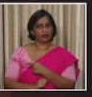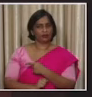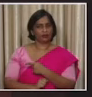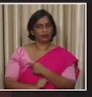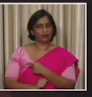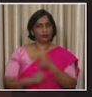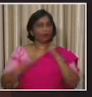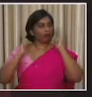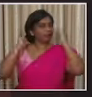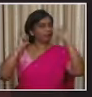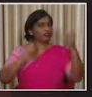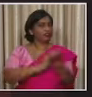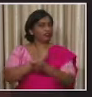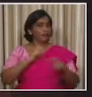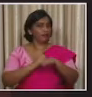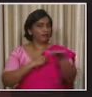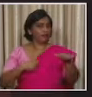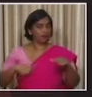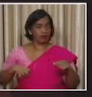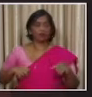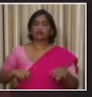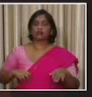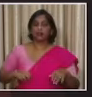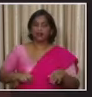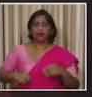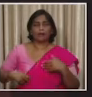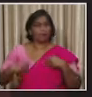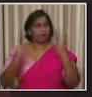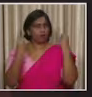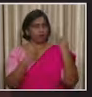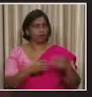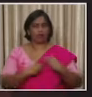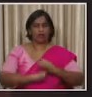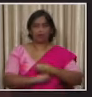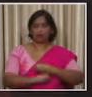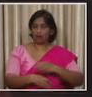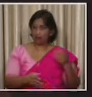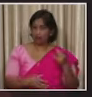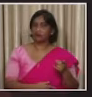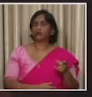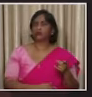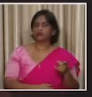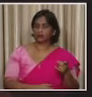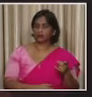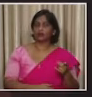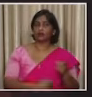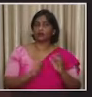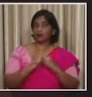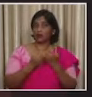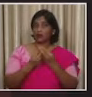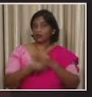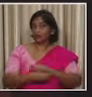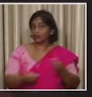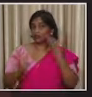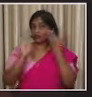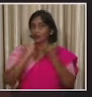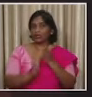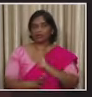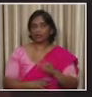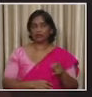හොඳ සස්වීක ගොවිබිම් පාලු කරන විනාශ කරන විසඳුම් ඉදිරිපත් කිරීම නෙමෙයි